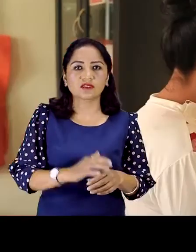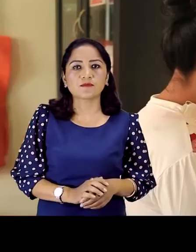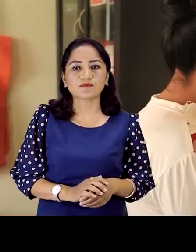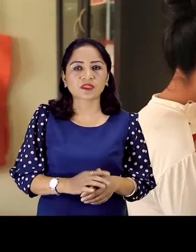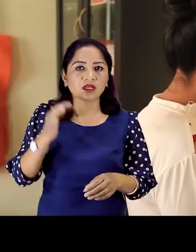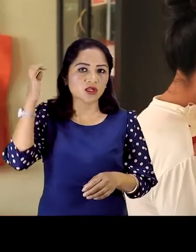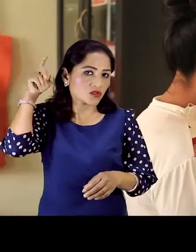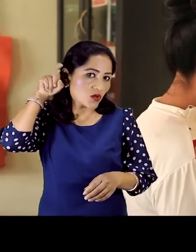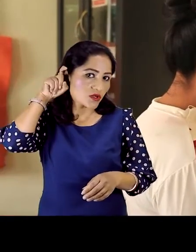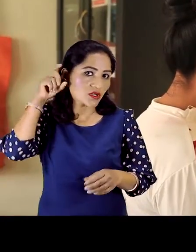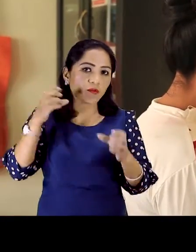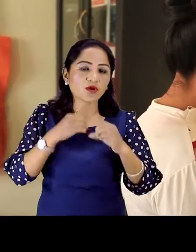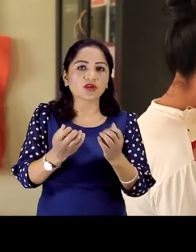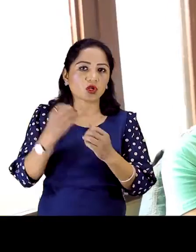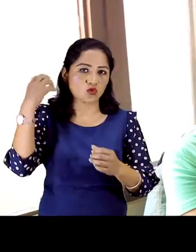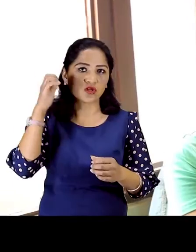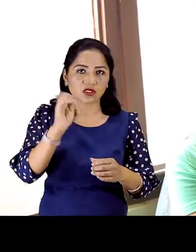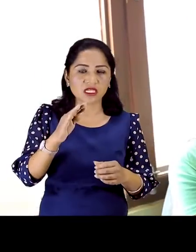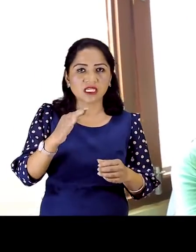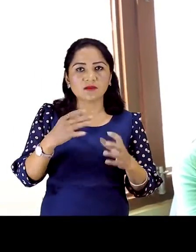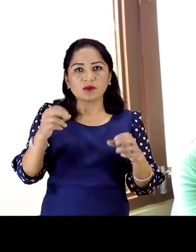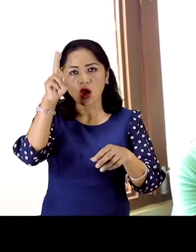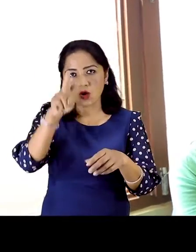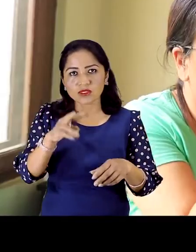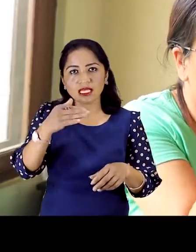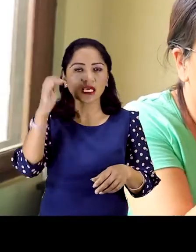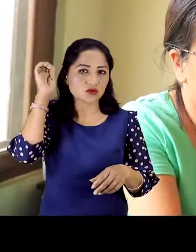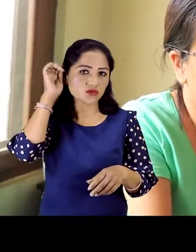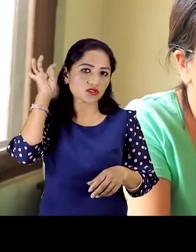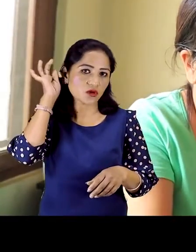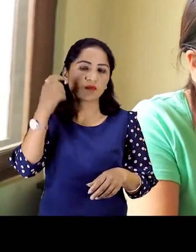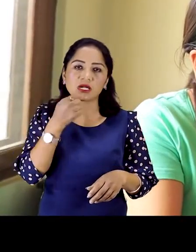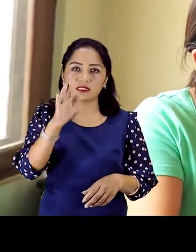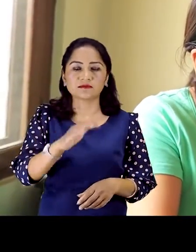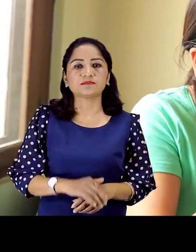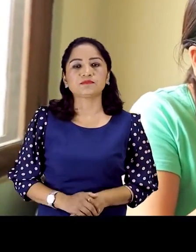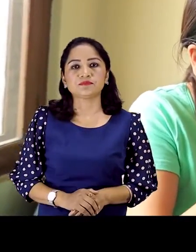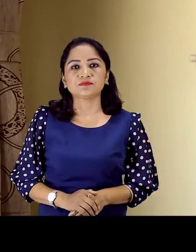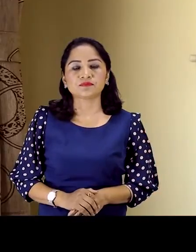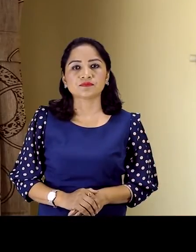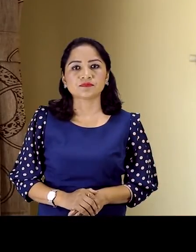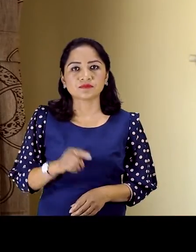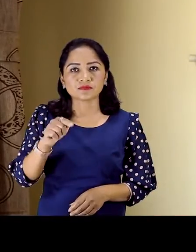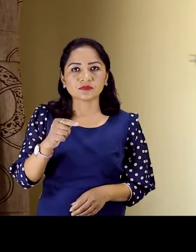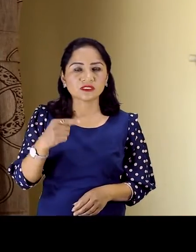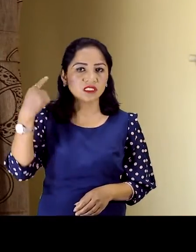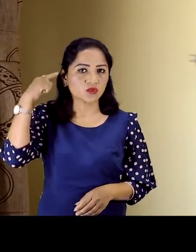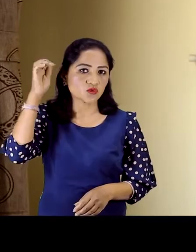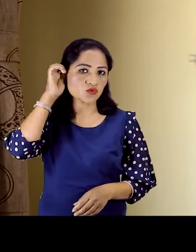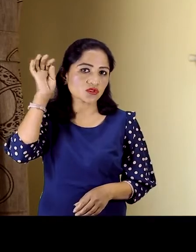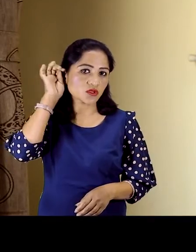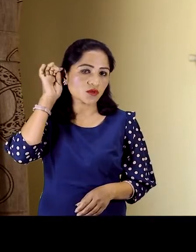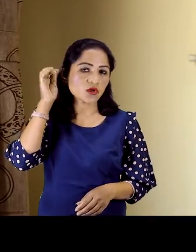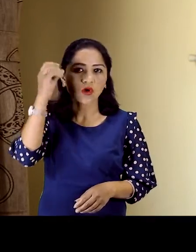स्रावण यंत्र लगायर सुन्न सकने आधी अवस्तालाई सुस्त्व स्रावण मनीचा हाड़ा